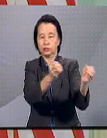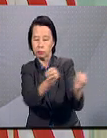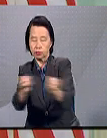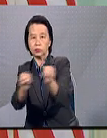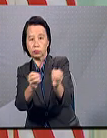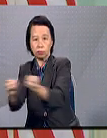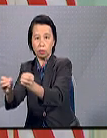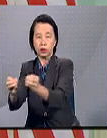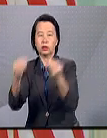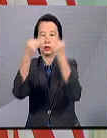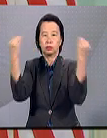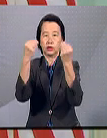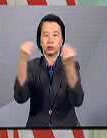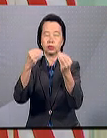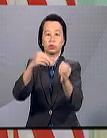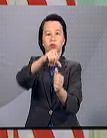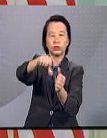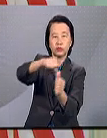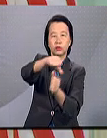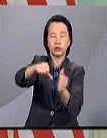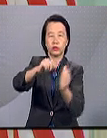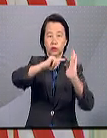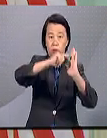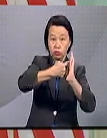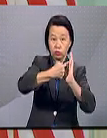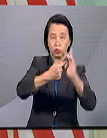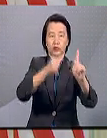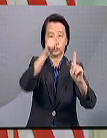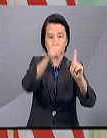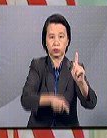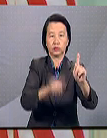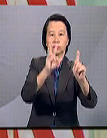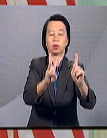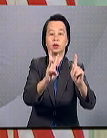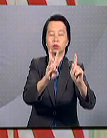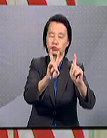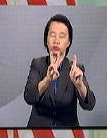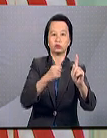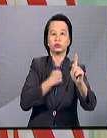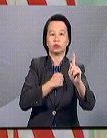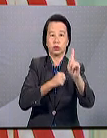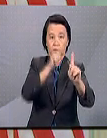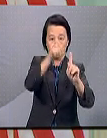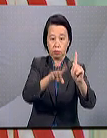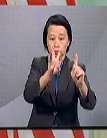penganjuran majlis sosial bermula 1 hari bulan Julai